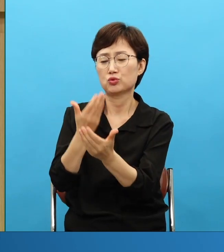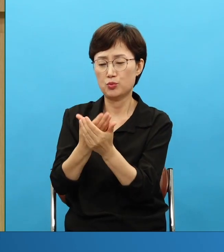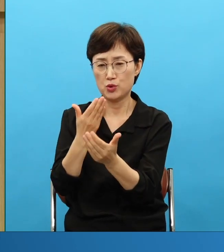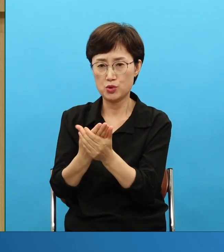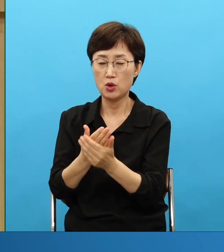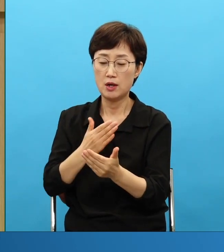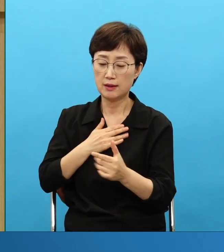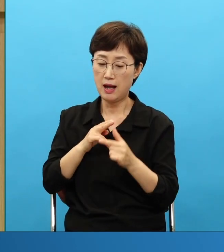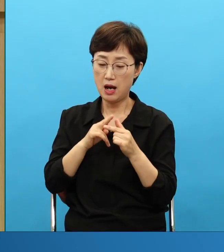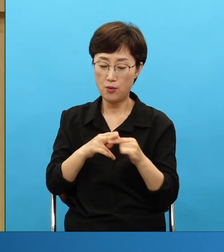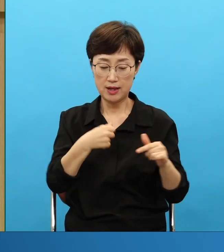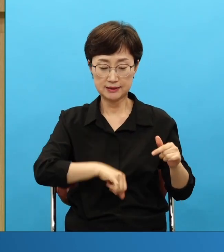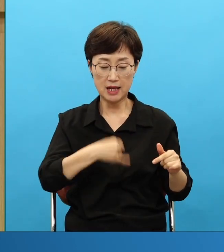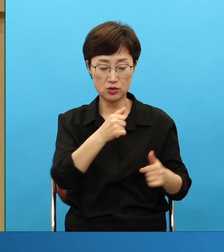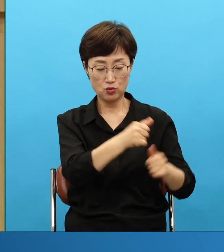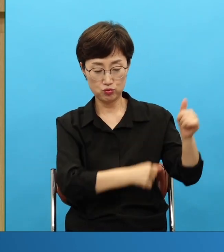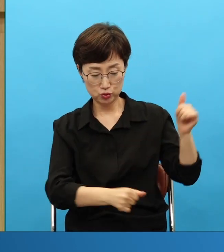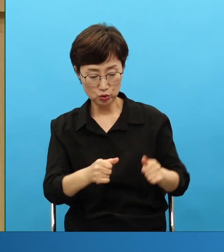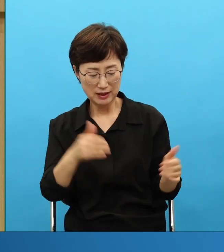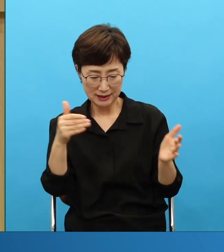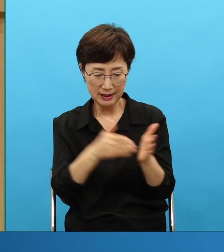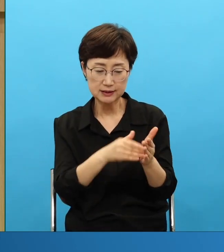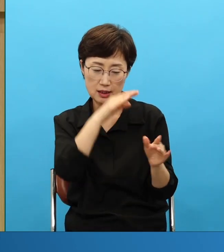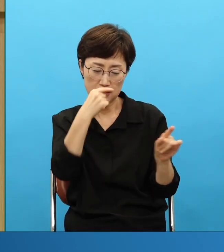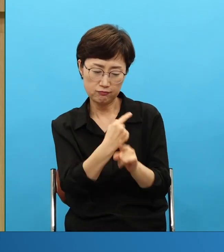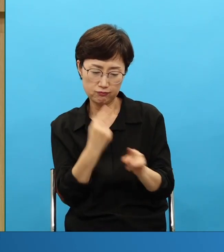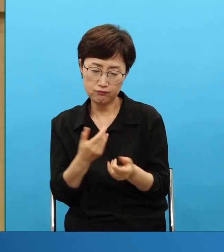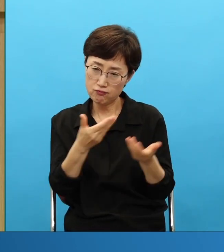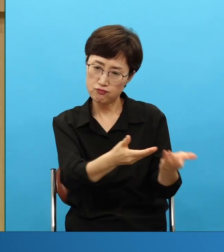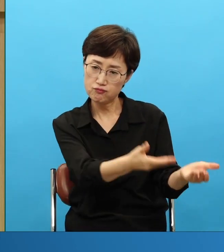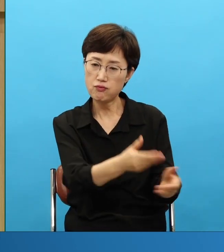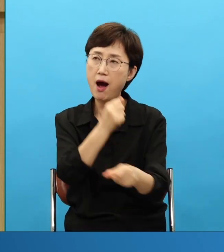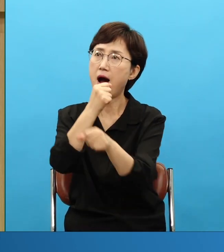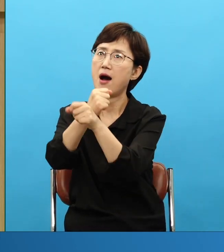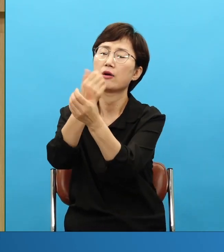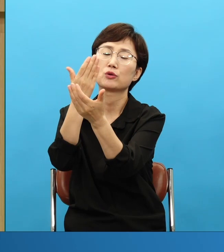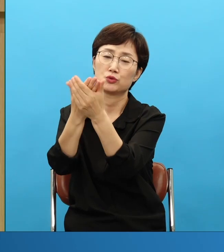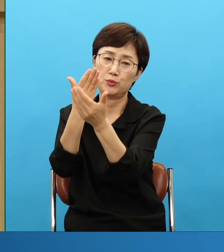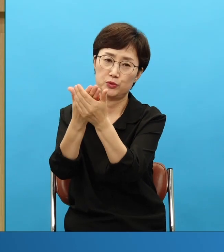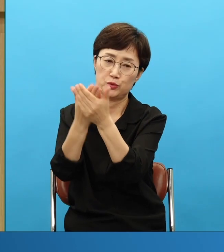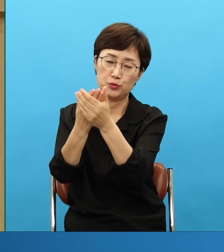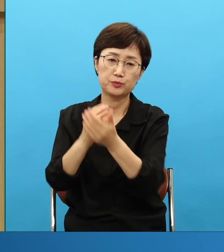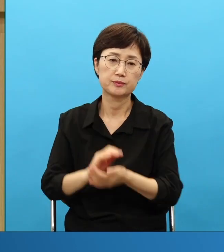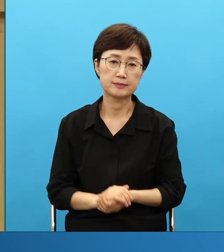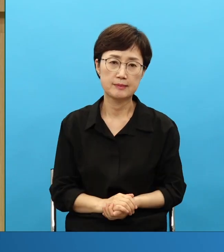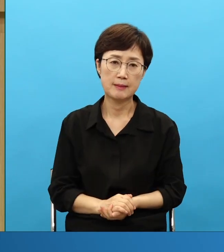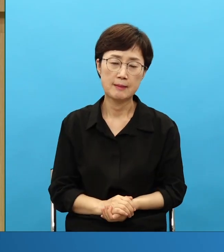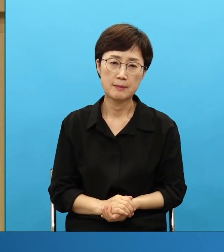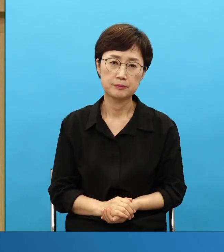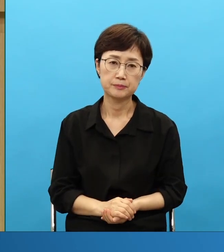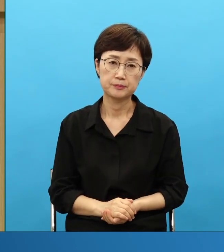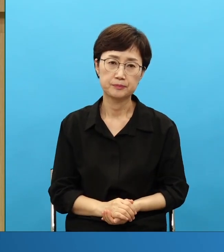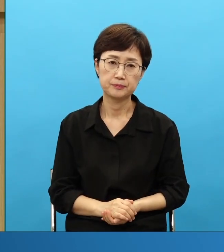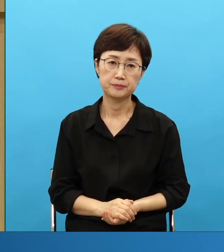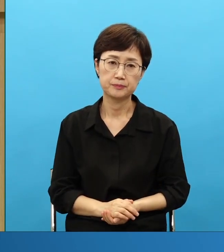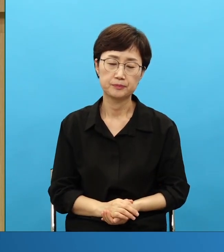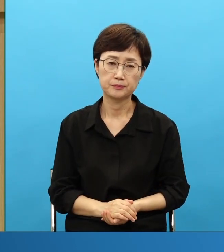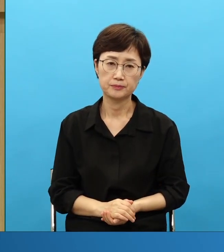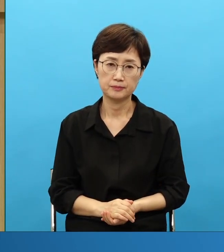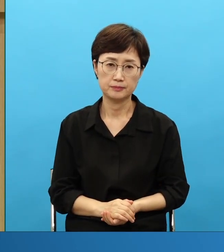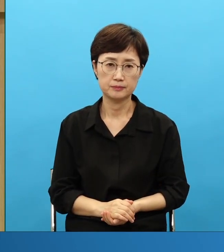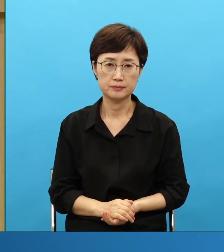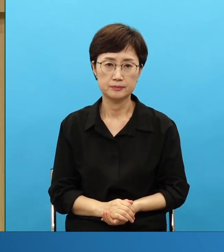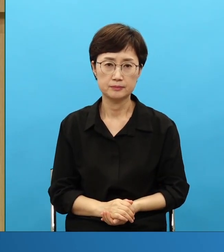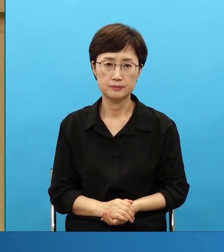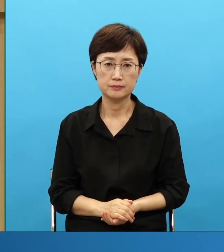치유하는 여정을 걷게 해주시옵소서. By your grace, we are being called as watchmen who raise the God's absolute baptism